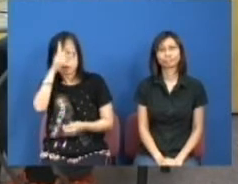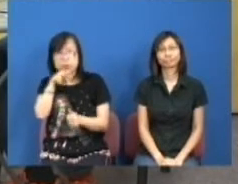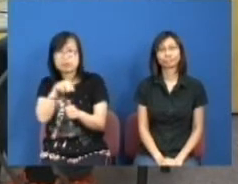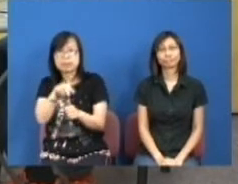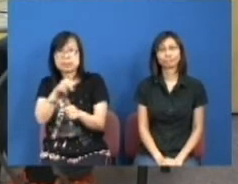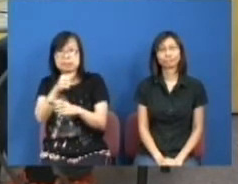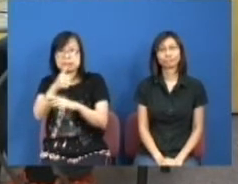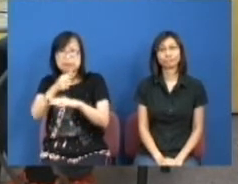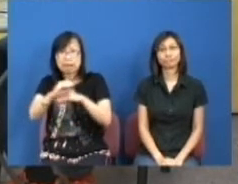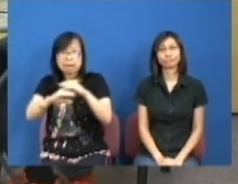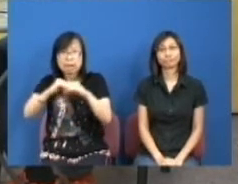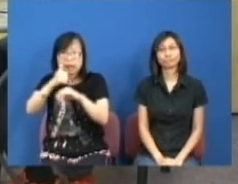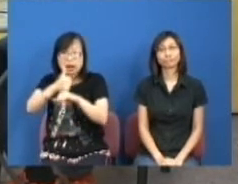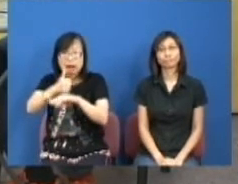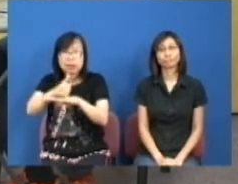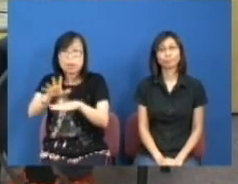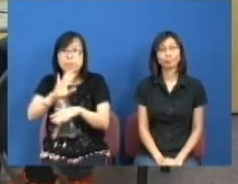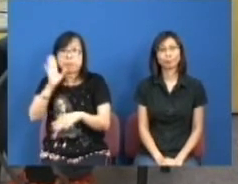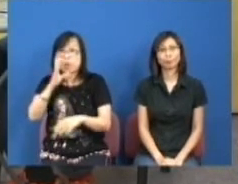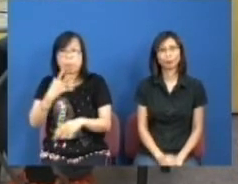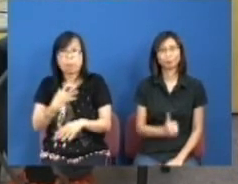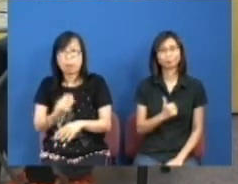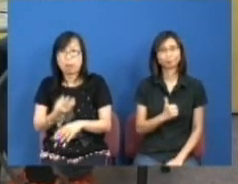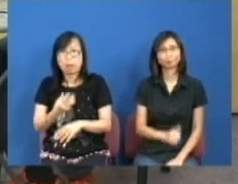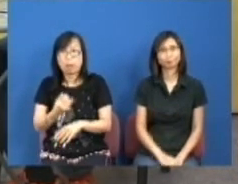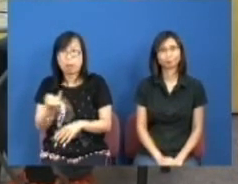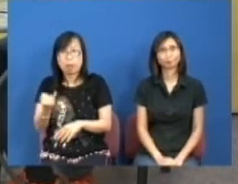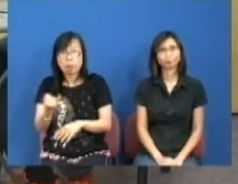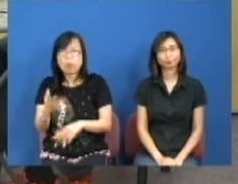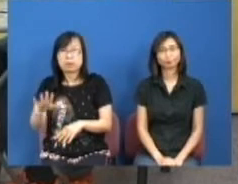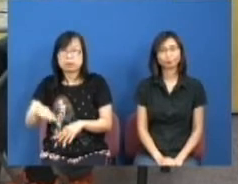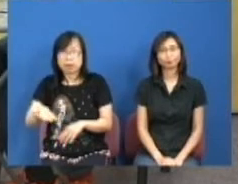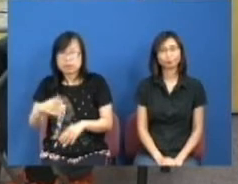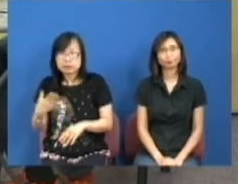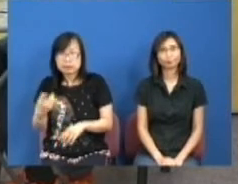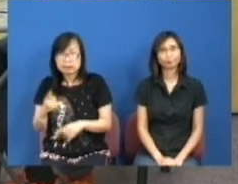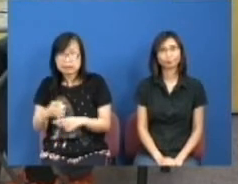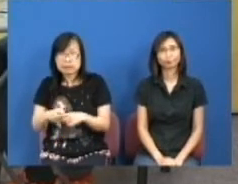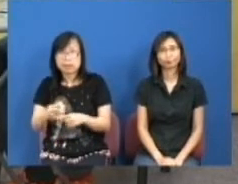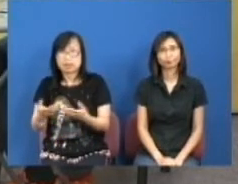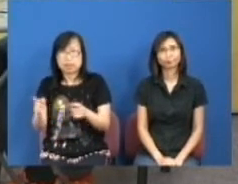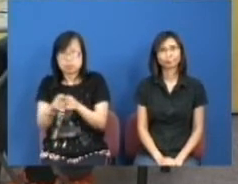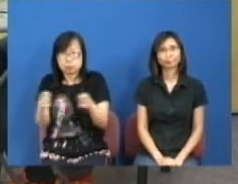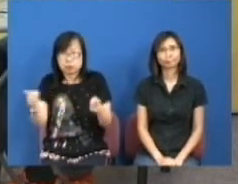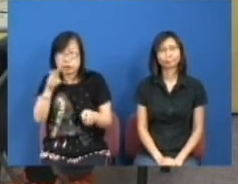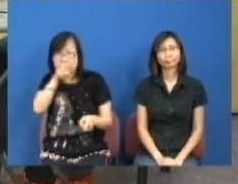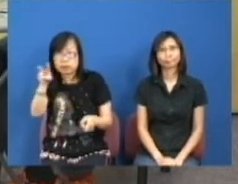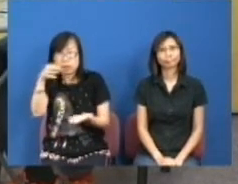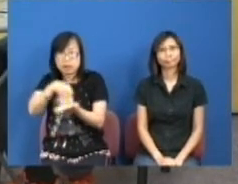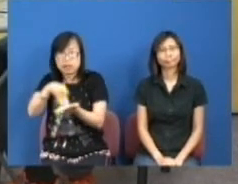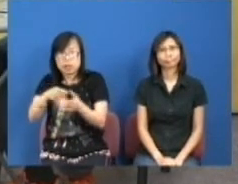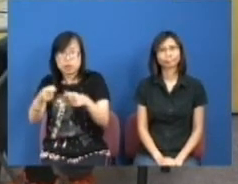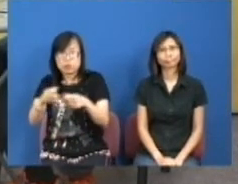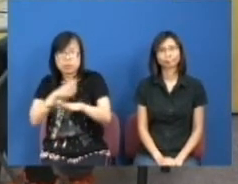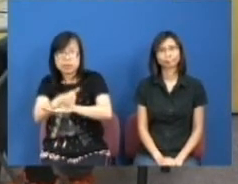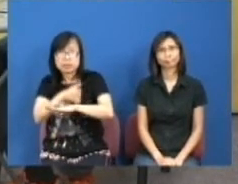架構上的發展我並不是太樂觀。我想這個正正就是長期觀察或參與公民